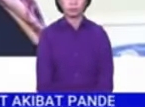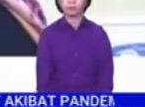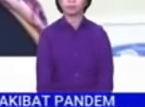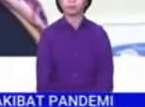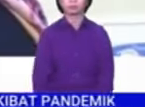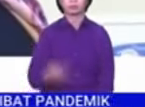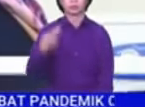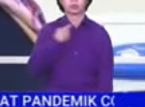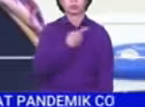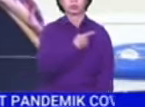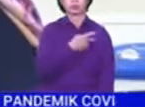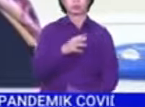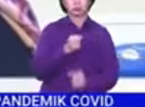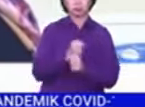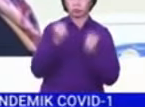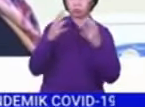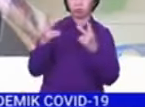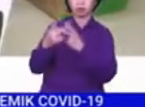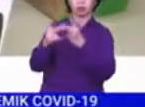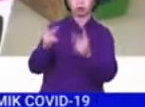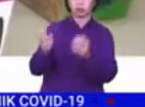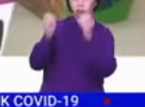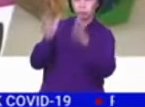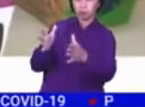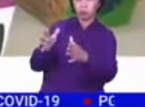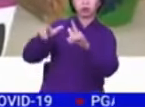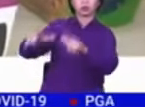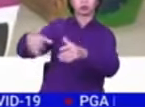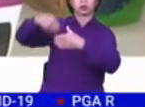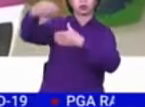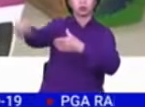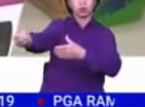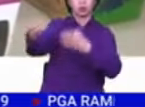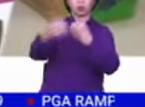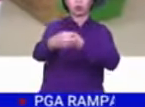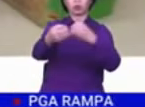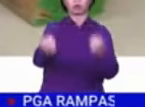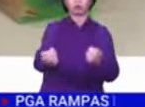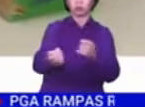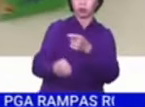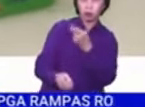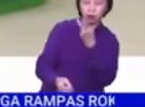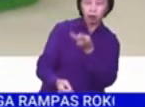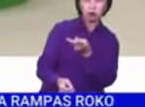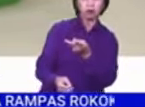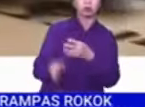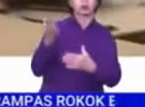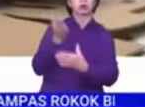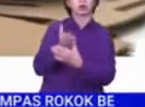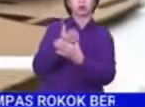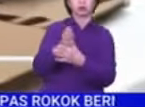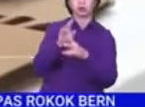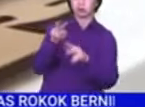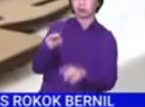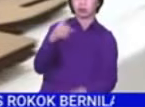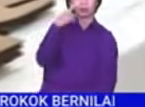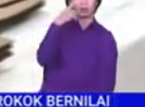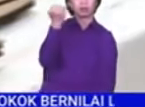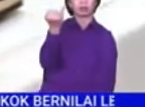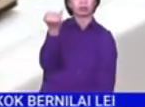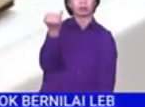Hai kami dapat Ki banyak kota-kota ini letakkan di luar pejabat jadi ya sedikit banyak mengganggu pandangan